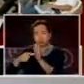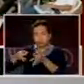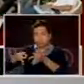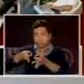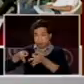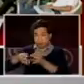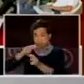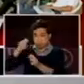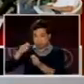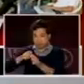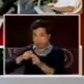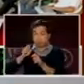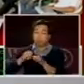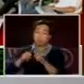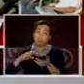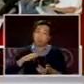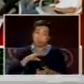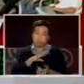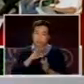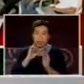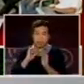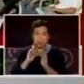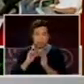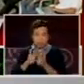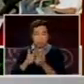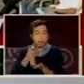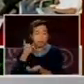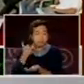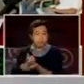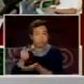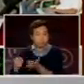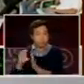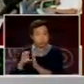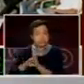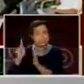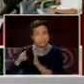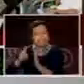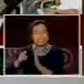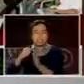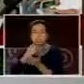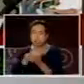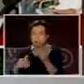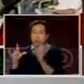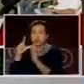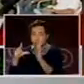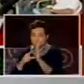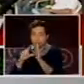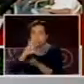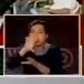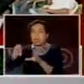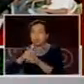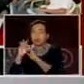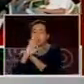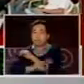Hence, Congress, to implement this constitutional provision, has passed a number of laws, including the Foreign Currency Act,